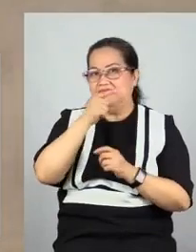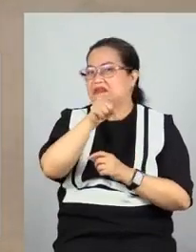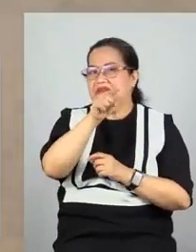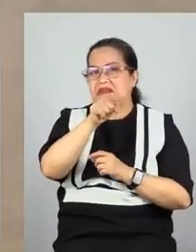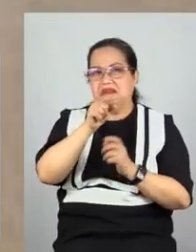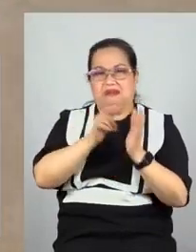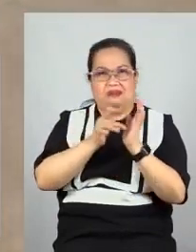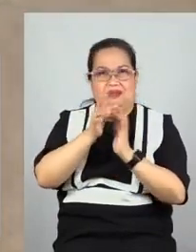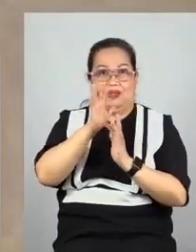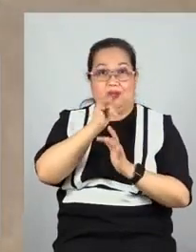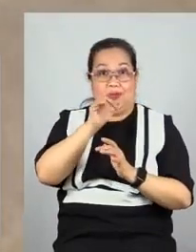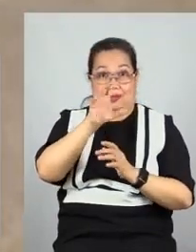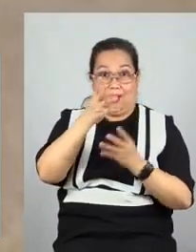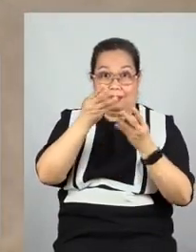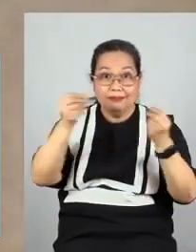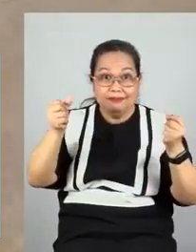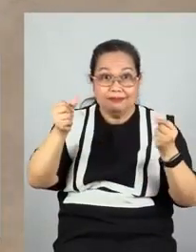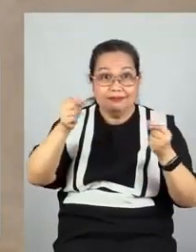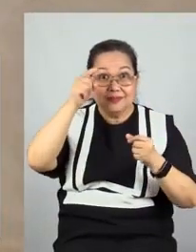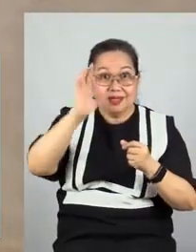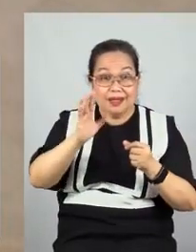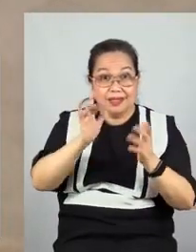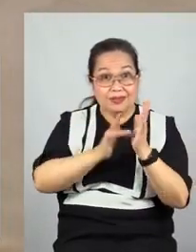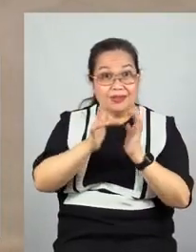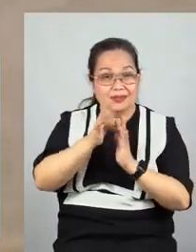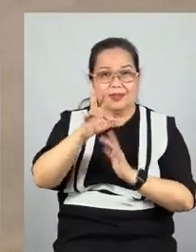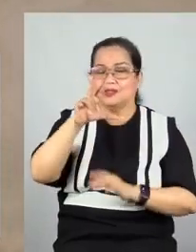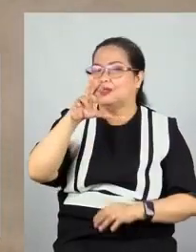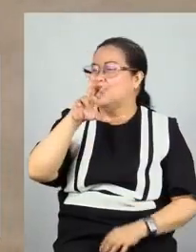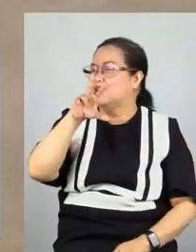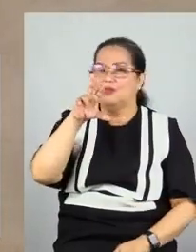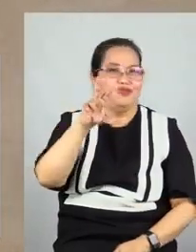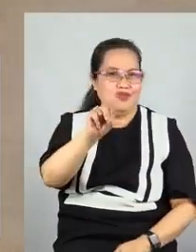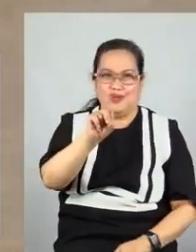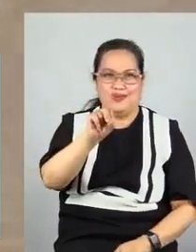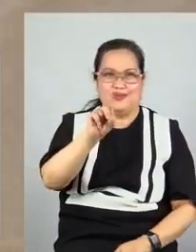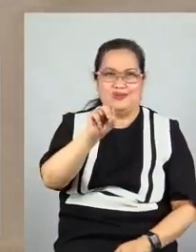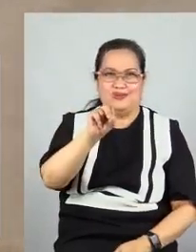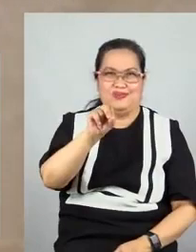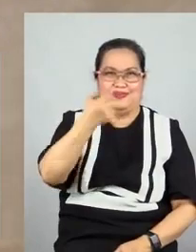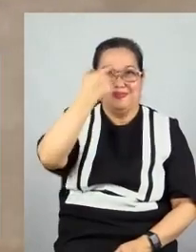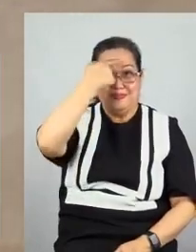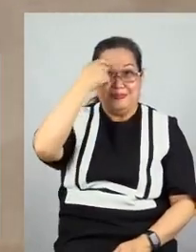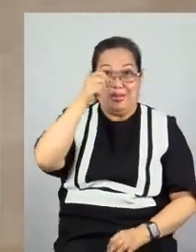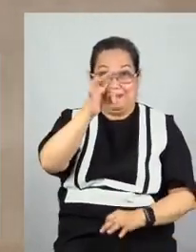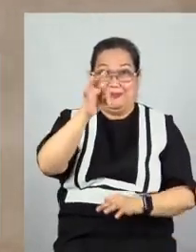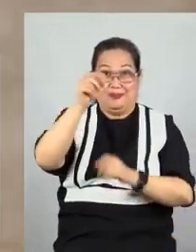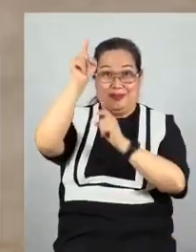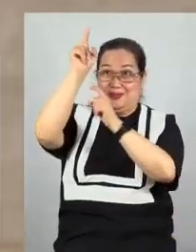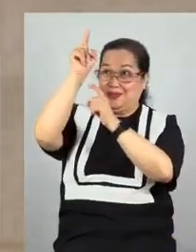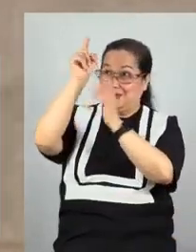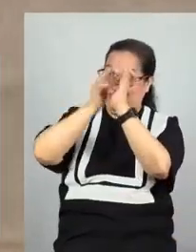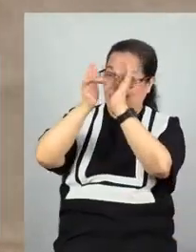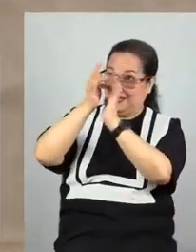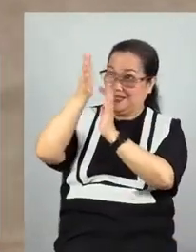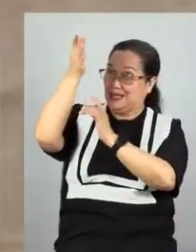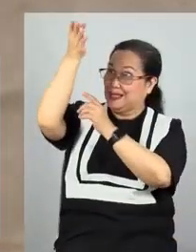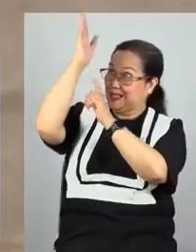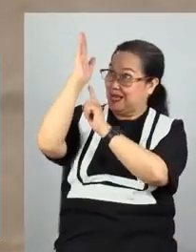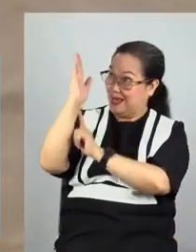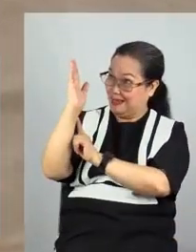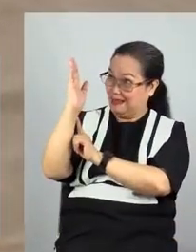Nawala ba ang kanyang pagka-Diyos? Hindi po. Sapagkat kung siya ay Diyos sa kanyang